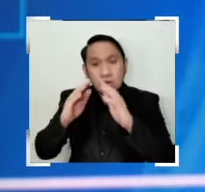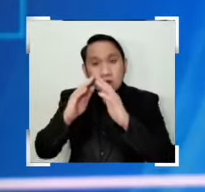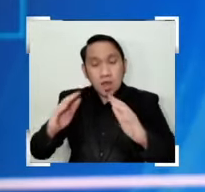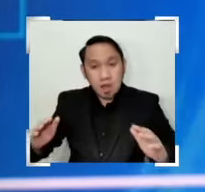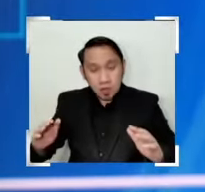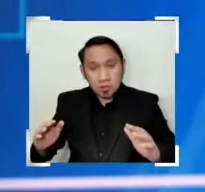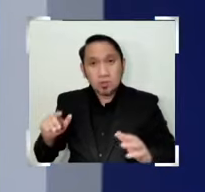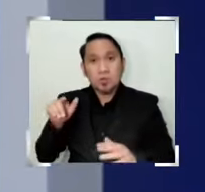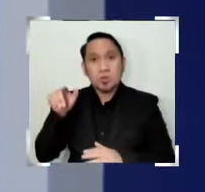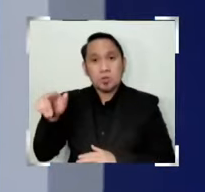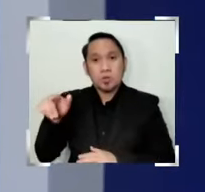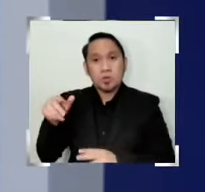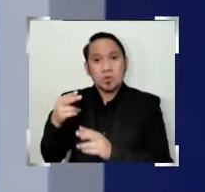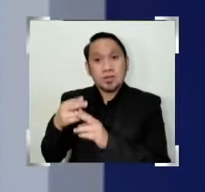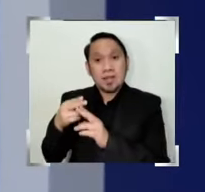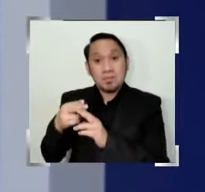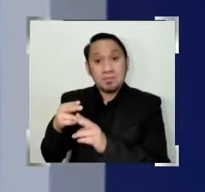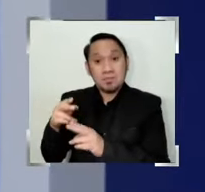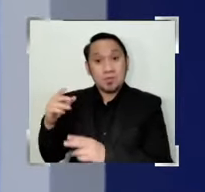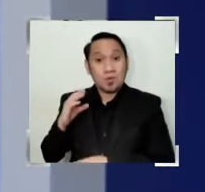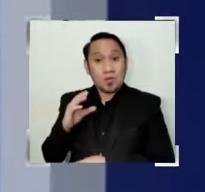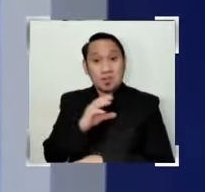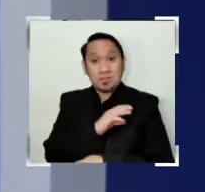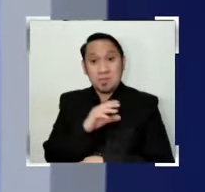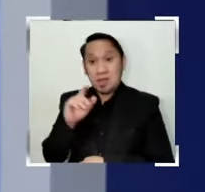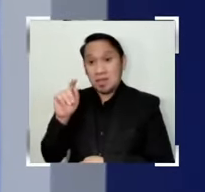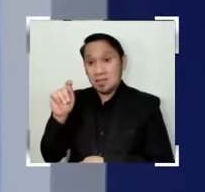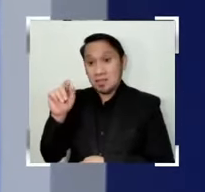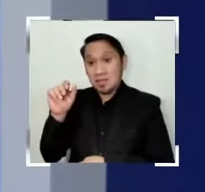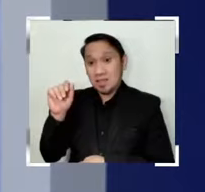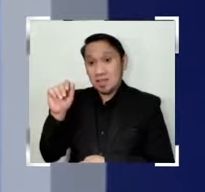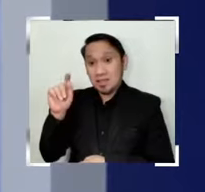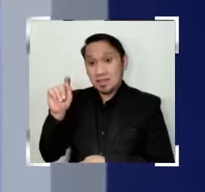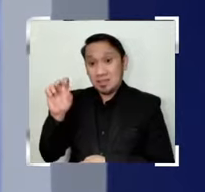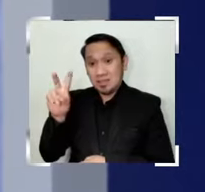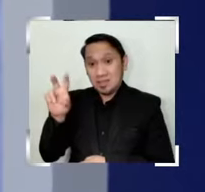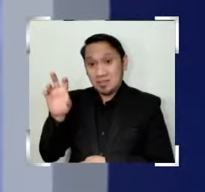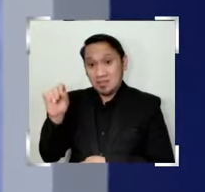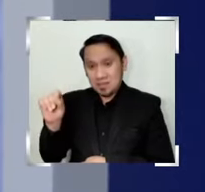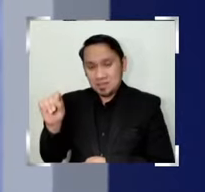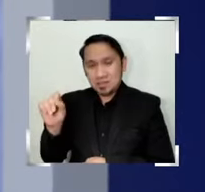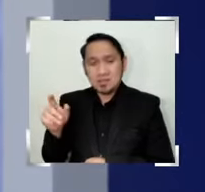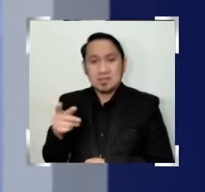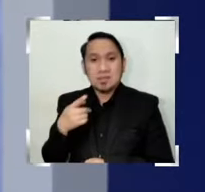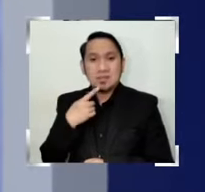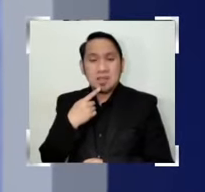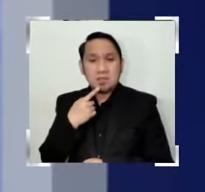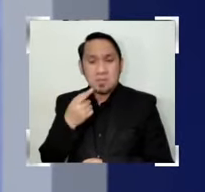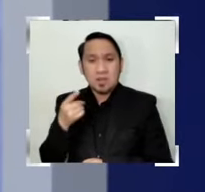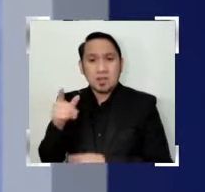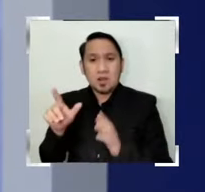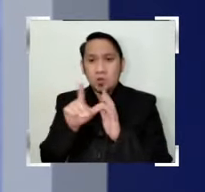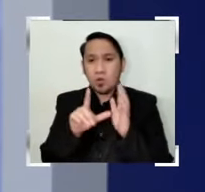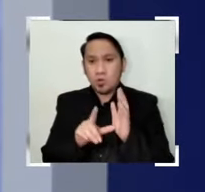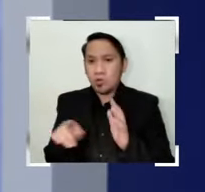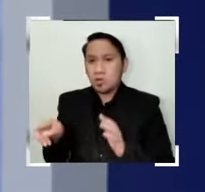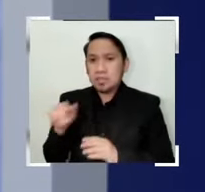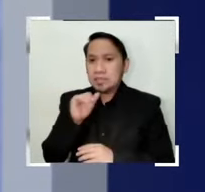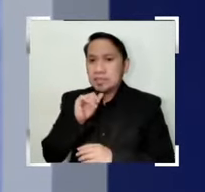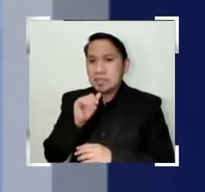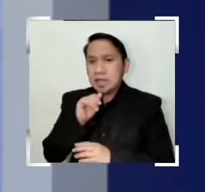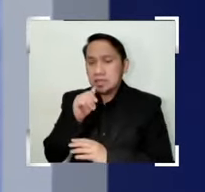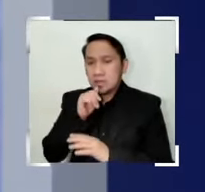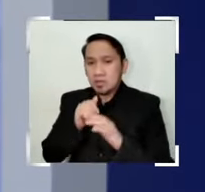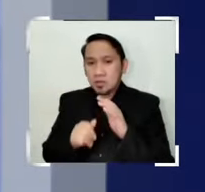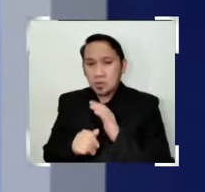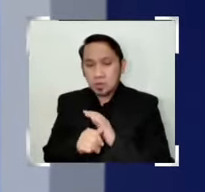Teves Jr. Wala pa rin sa bansa si Teves pero sabi ng abogado niya hindi raw siya nagtatago at ang layon lang daw ng raid sa mga bahay niya